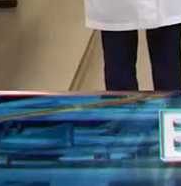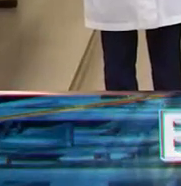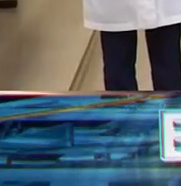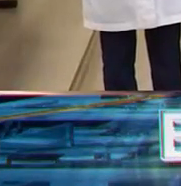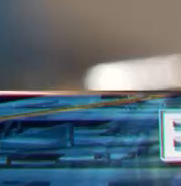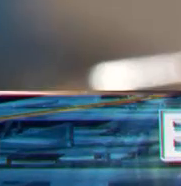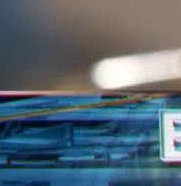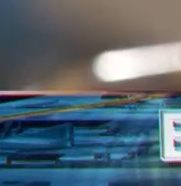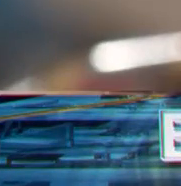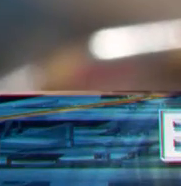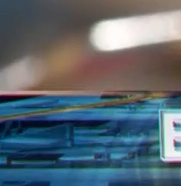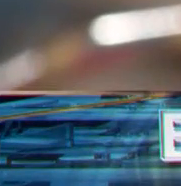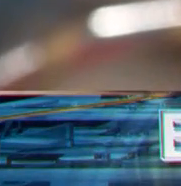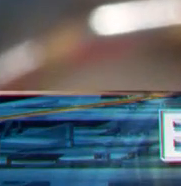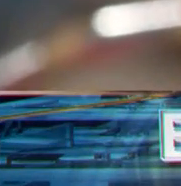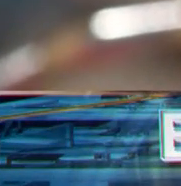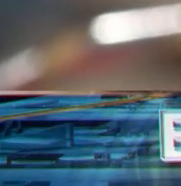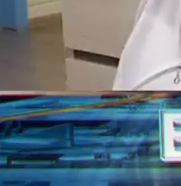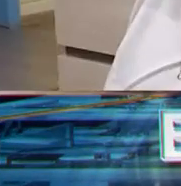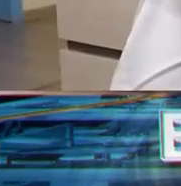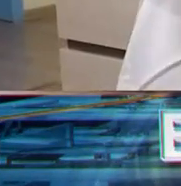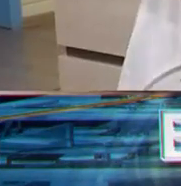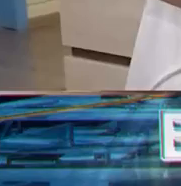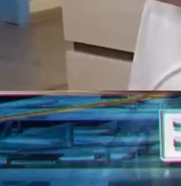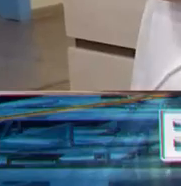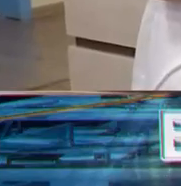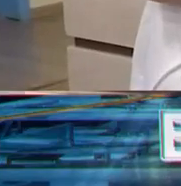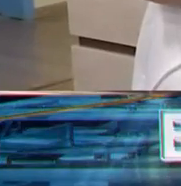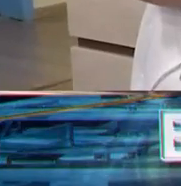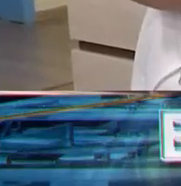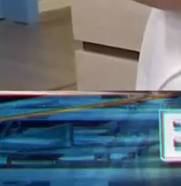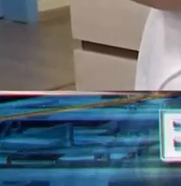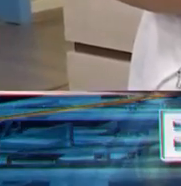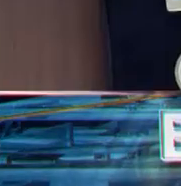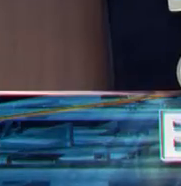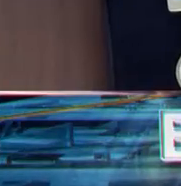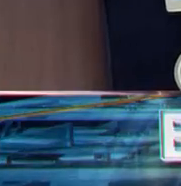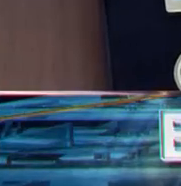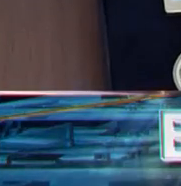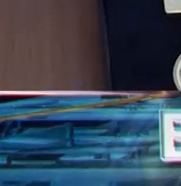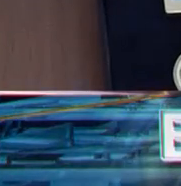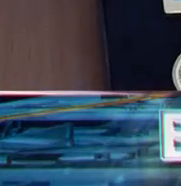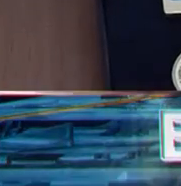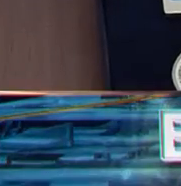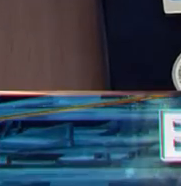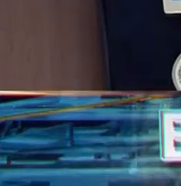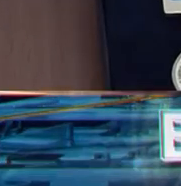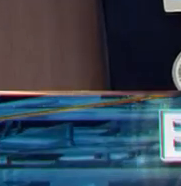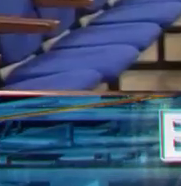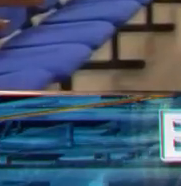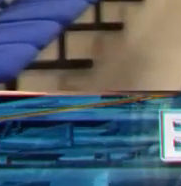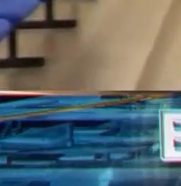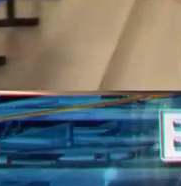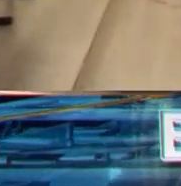Маусымның 3-ші жексенбісі медицина саласы қызметкерлерінің мерекесі. Бүгін Сенім кәсіподағы облыстық филиалының төрағасы бірқатар маманды марапаттады.